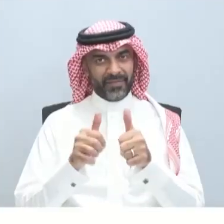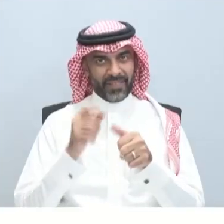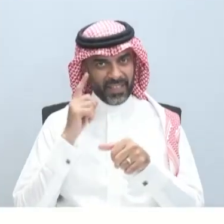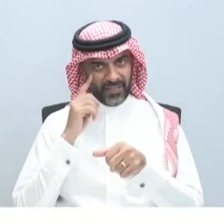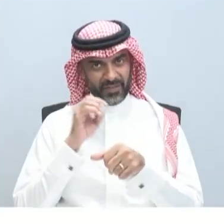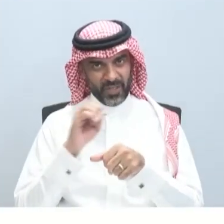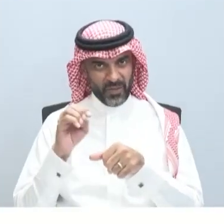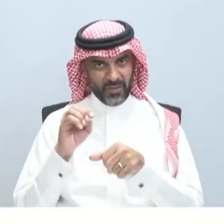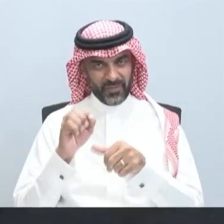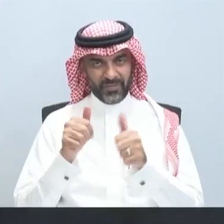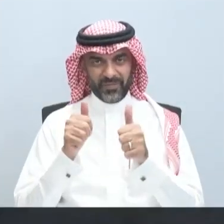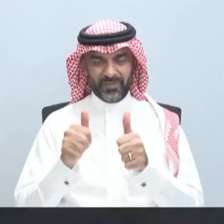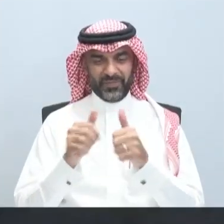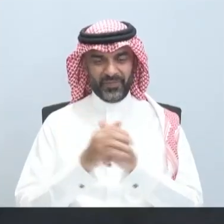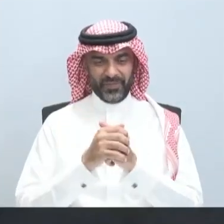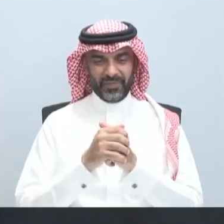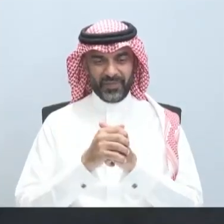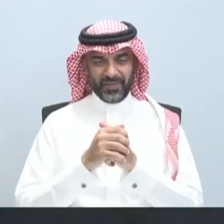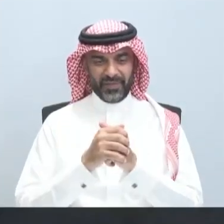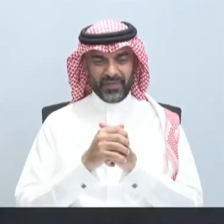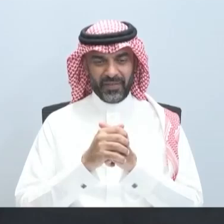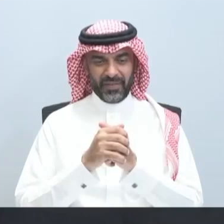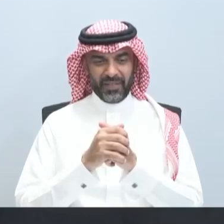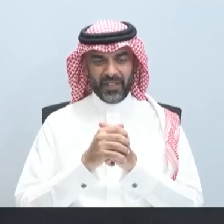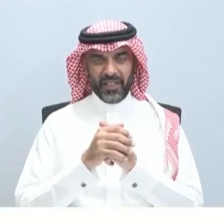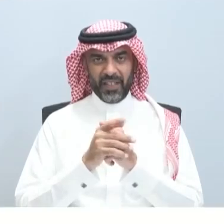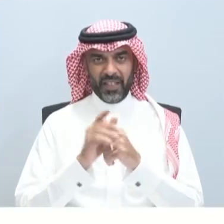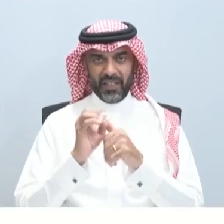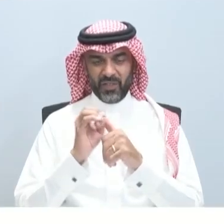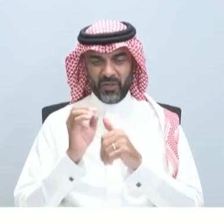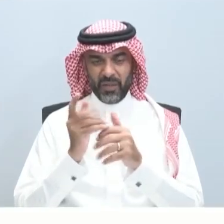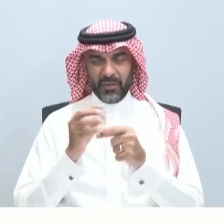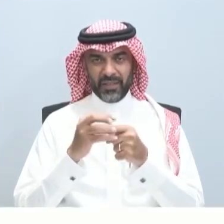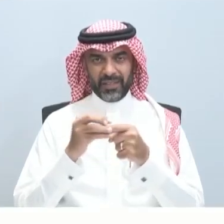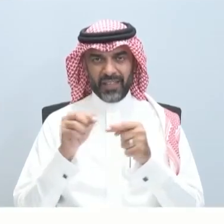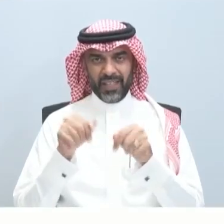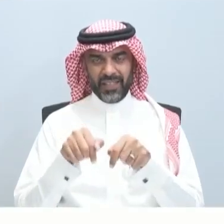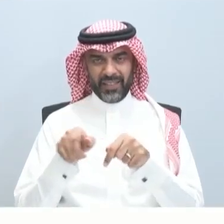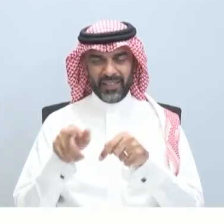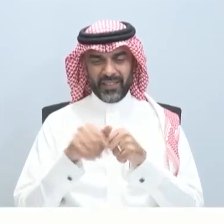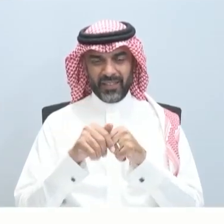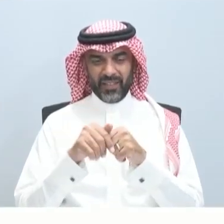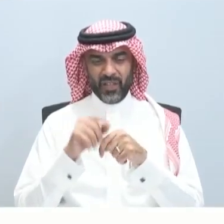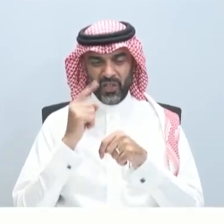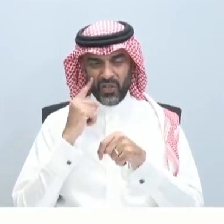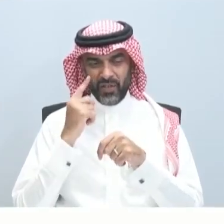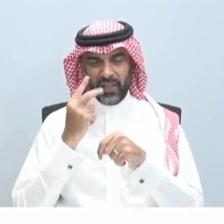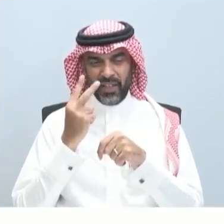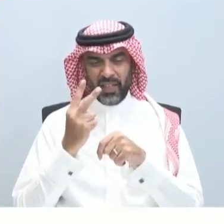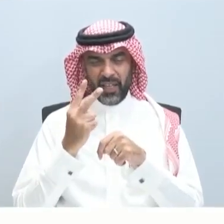هاي مبدعين صوت الاجابه بارك الله فيك اذا سنقوم بالطرح اولا بارك الله فيكم فنقول